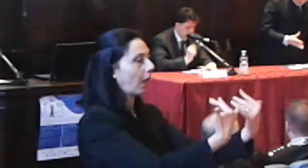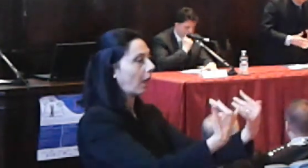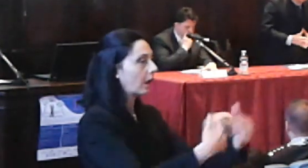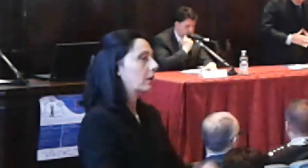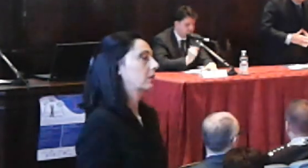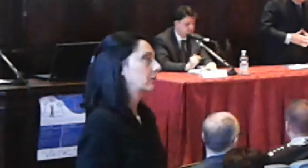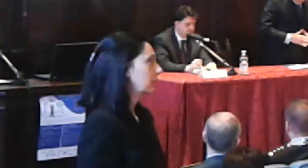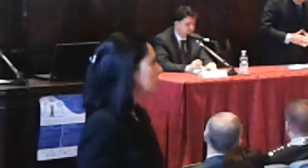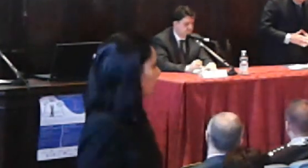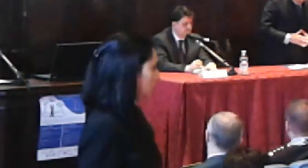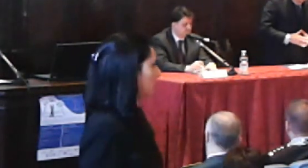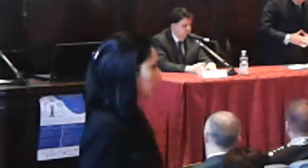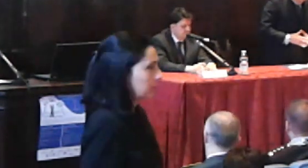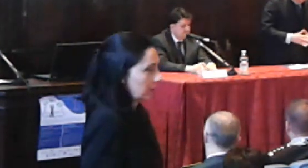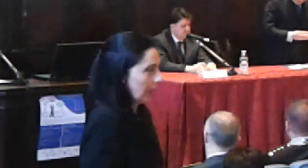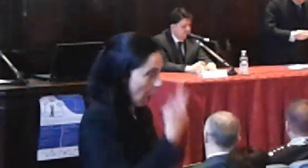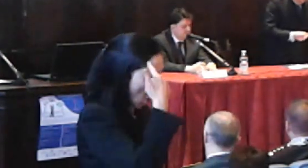dire